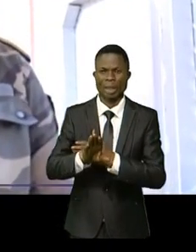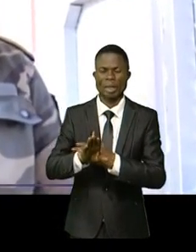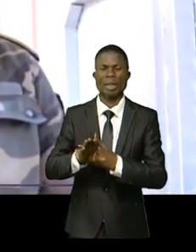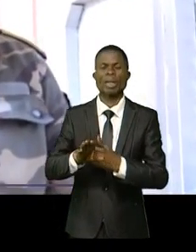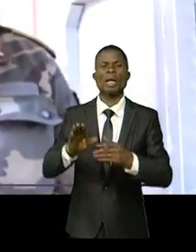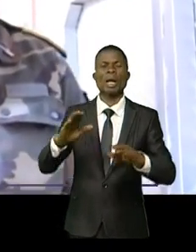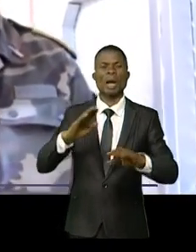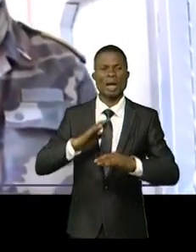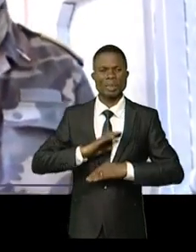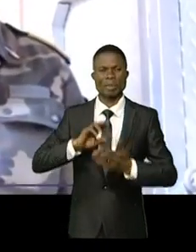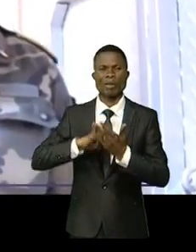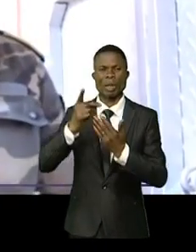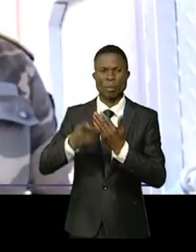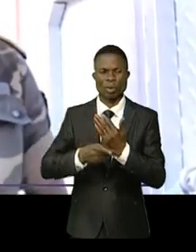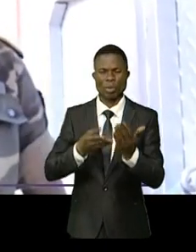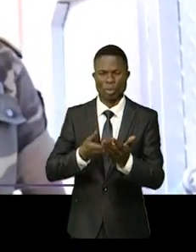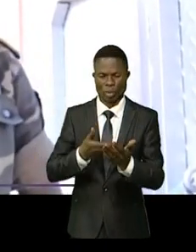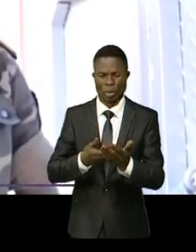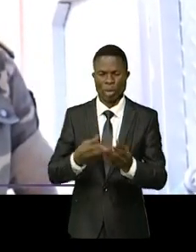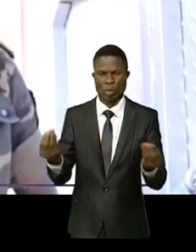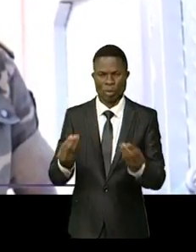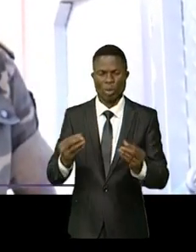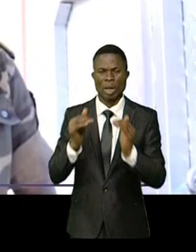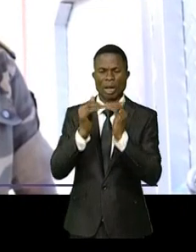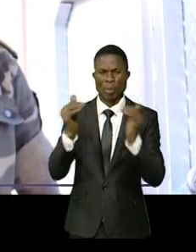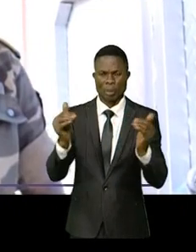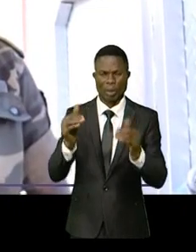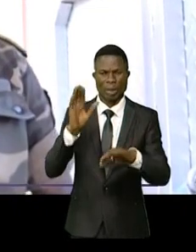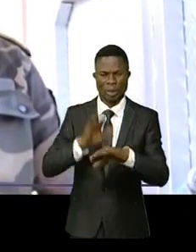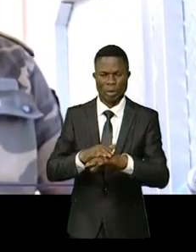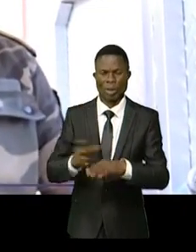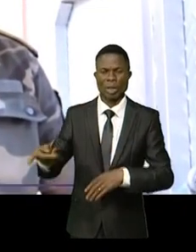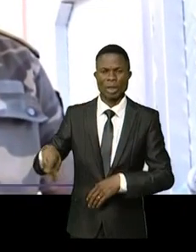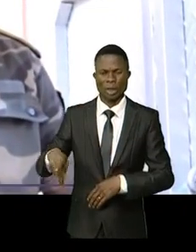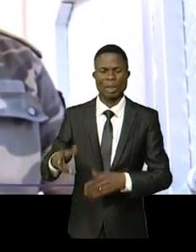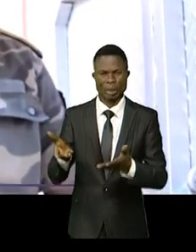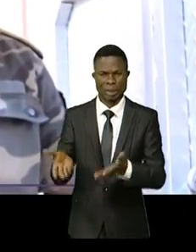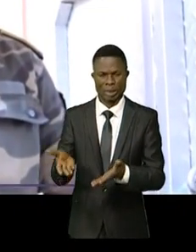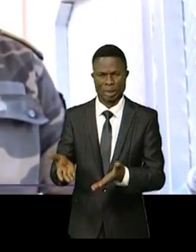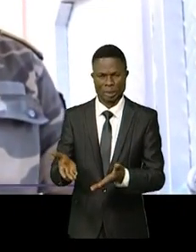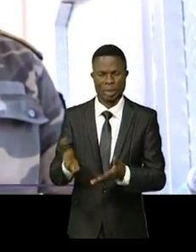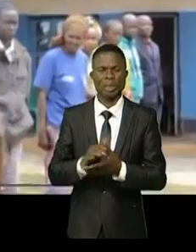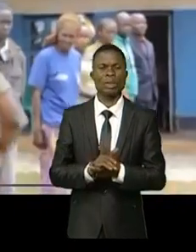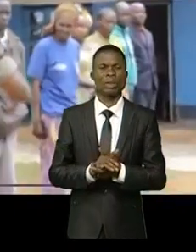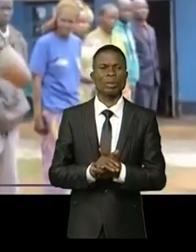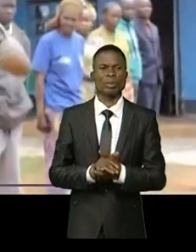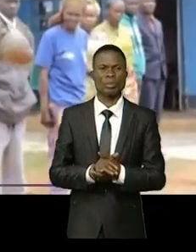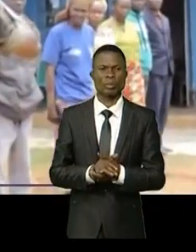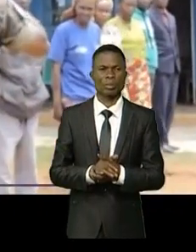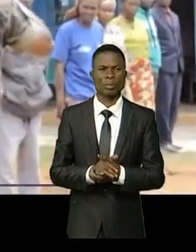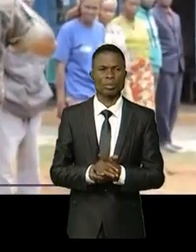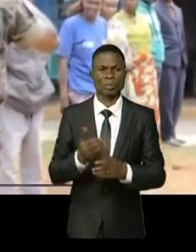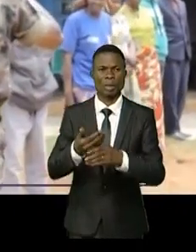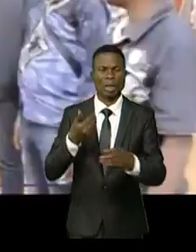massivement dans ce programme-là, et pour que la paix revienne dans notre territoire de Djougou. Notons